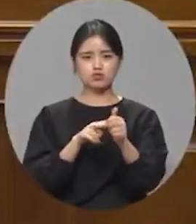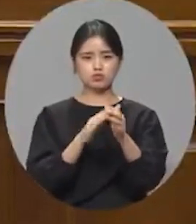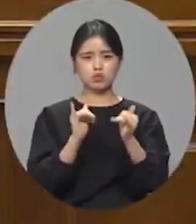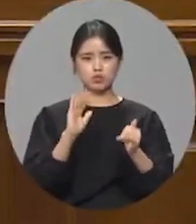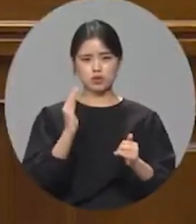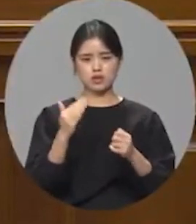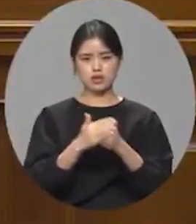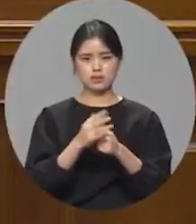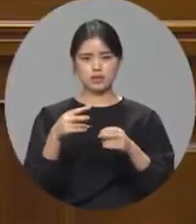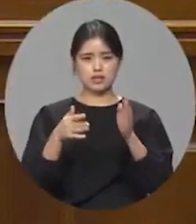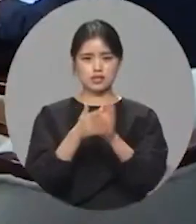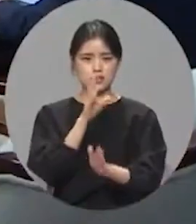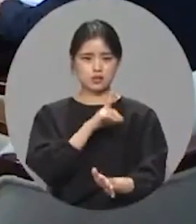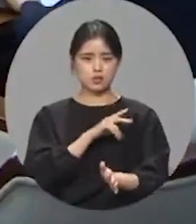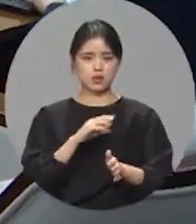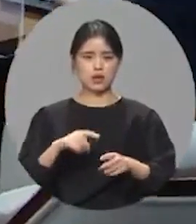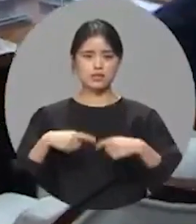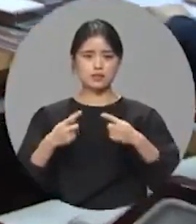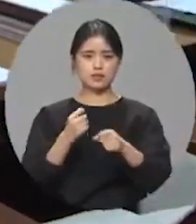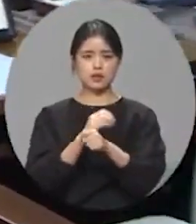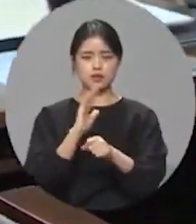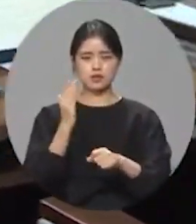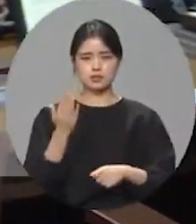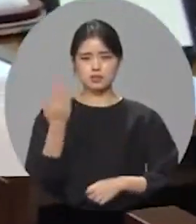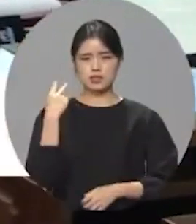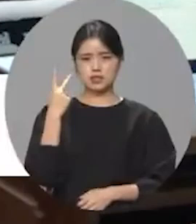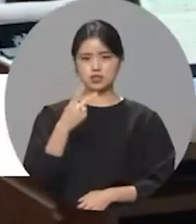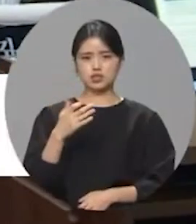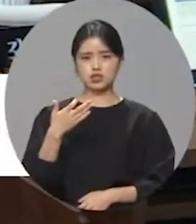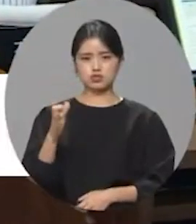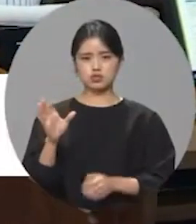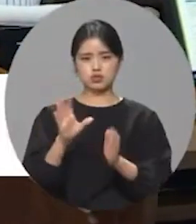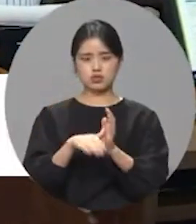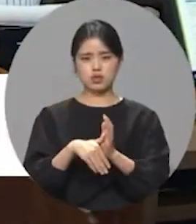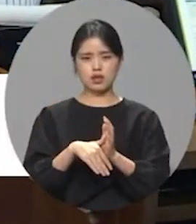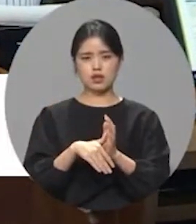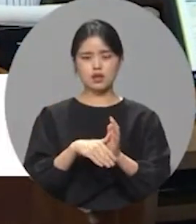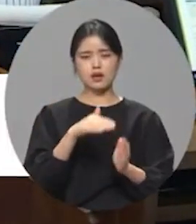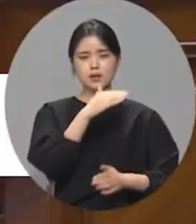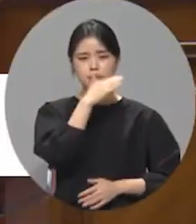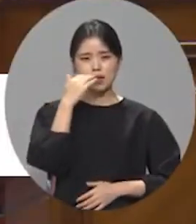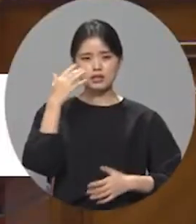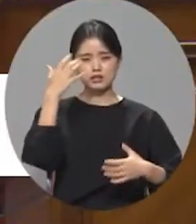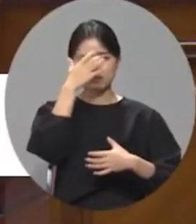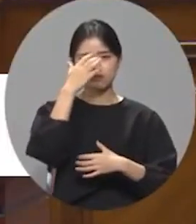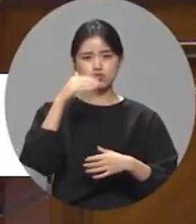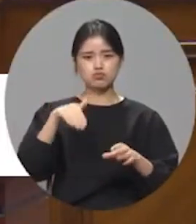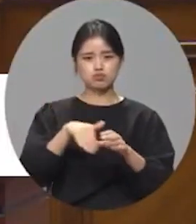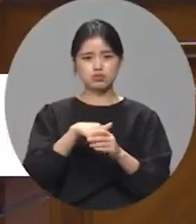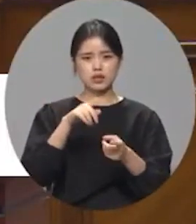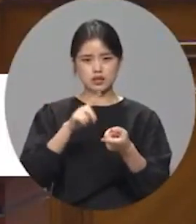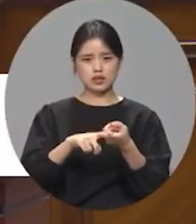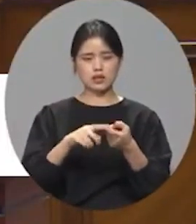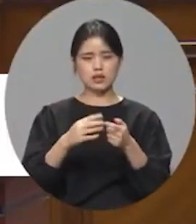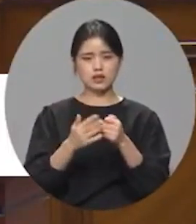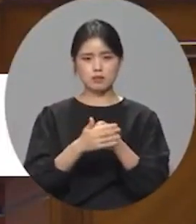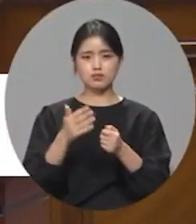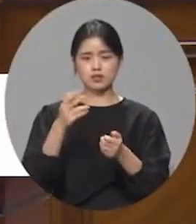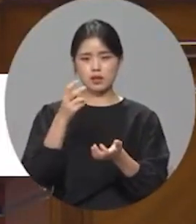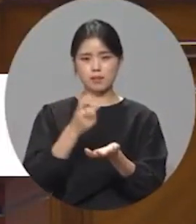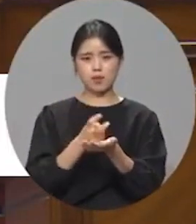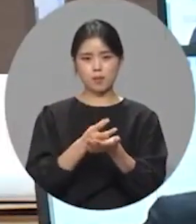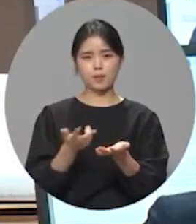2회에 입성했습니다 지난 2019년 건전한 음주문화를 조성 하자는 취지로 조례까지 8위 했는데